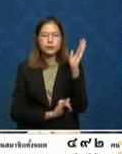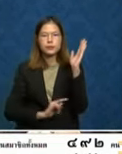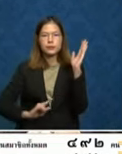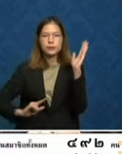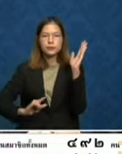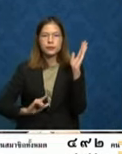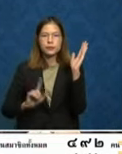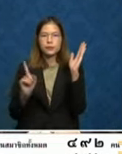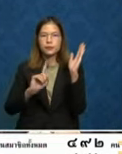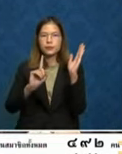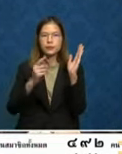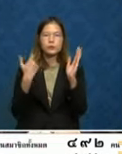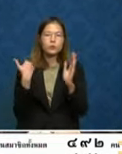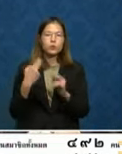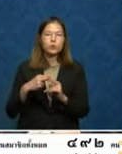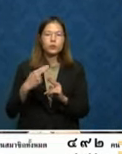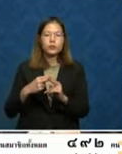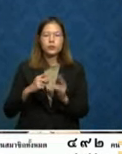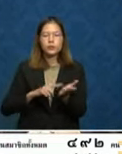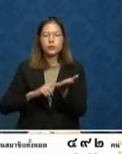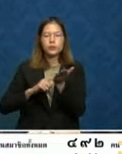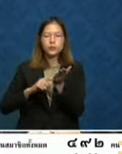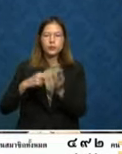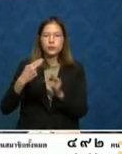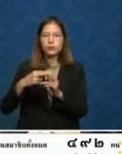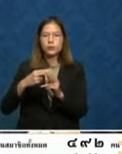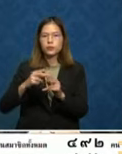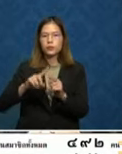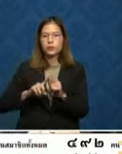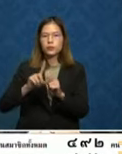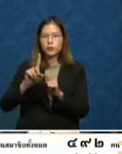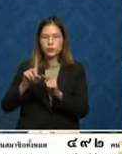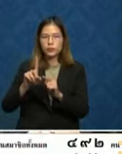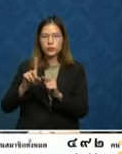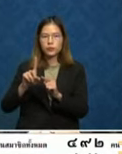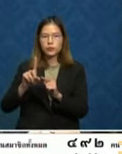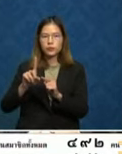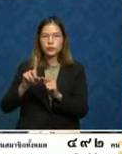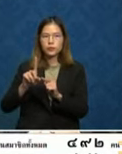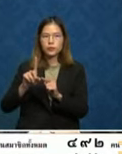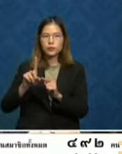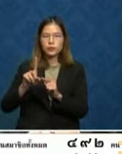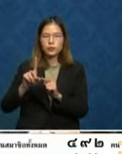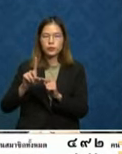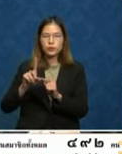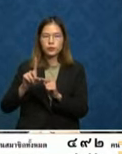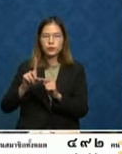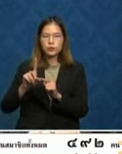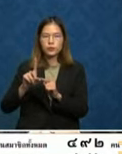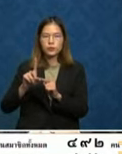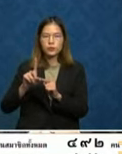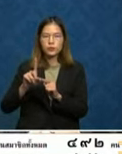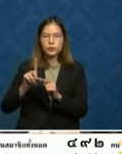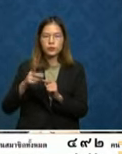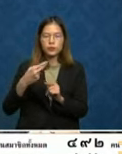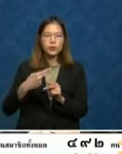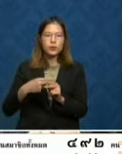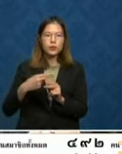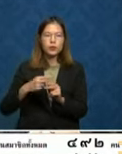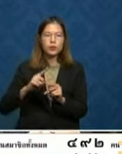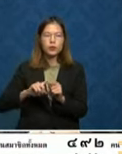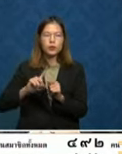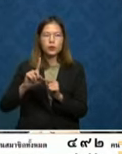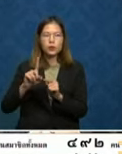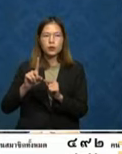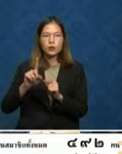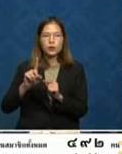ประชาชาติขอเสนอรายชื่อคณะกรรมาธิการในสัดส่วนของพรรคประชาชาติ 1ท่านด้วยกันครับท่านประธานครับนั่นก็คือผู้ช่วย